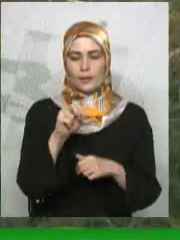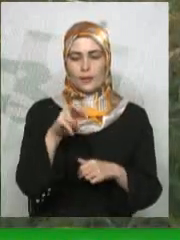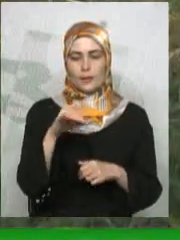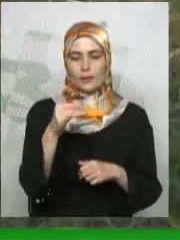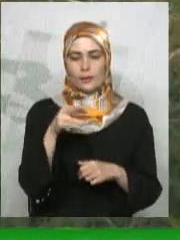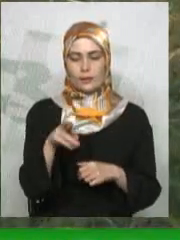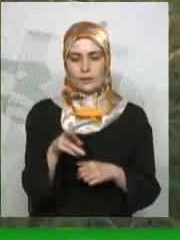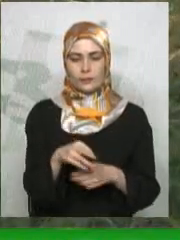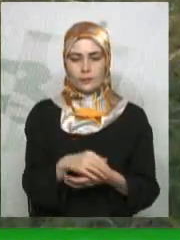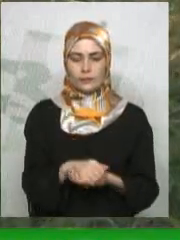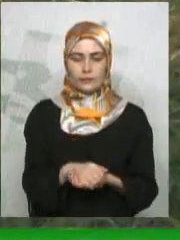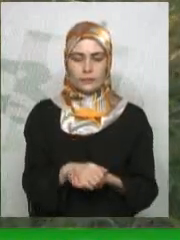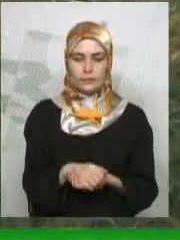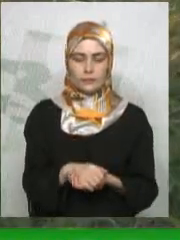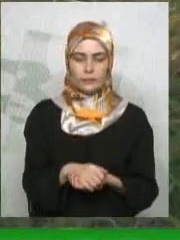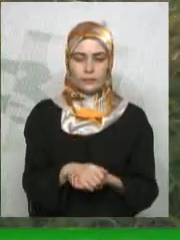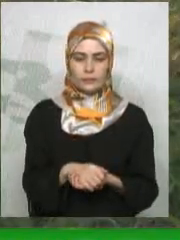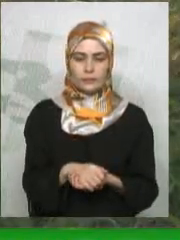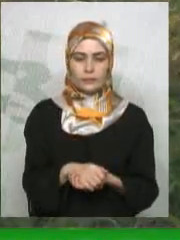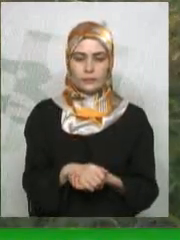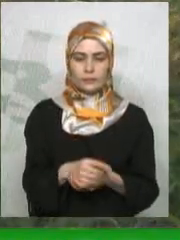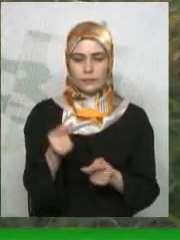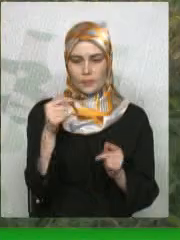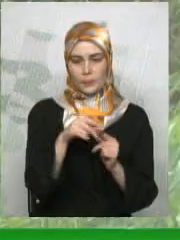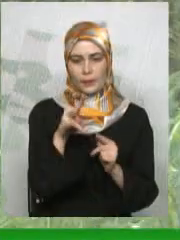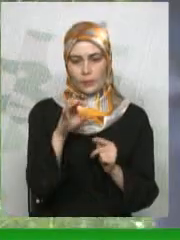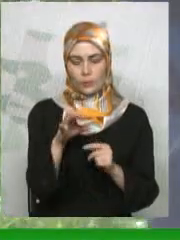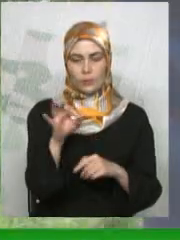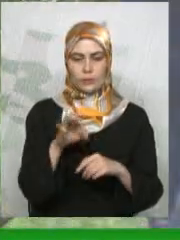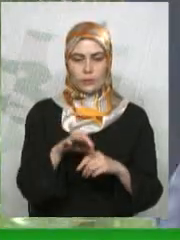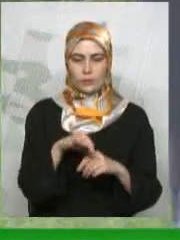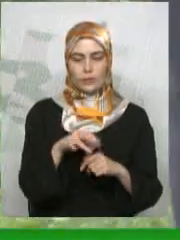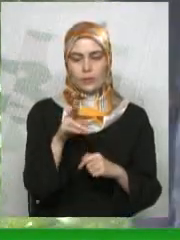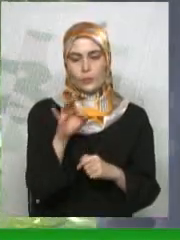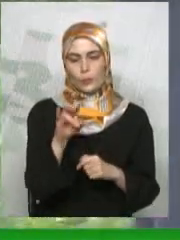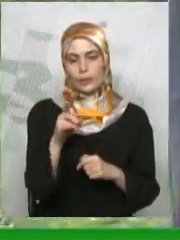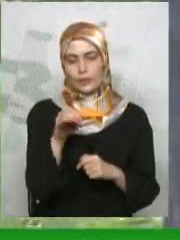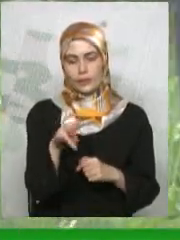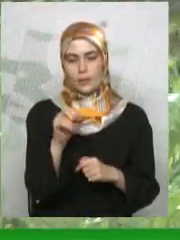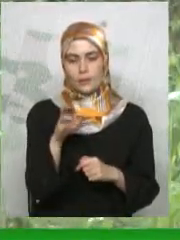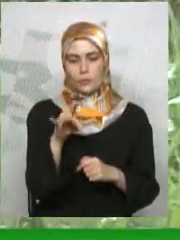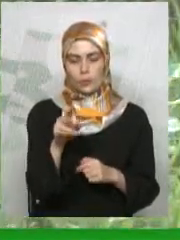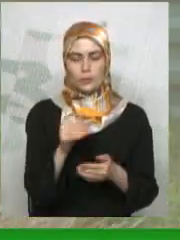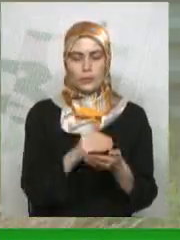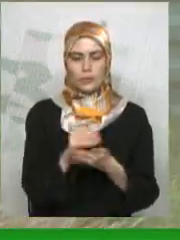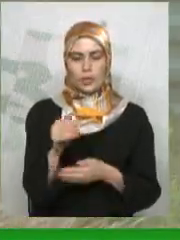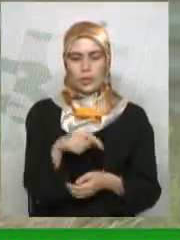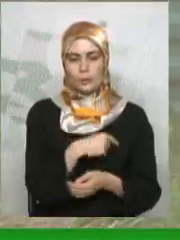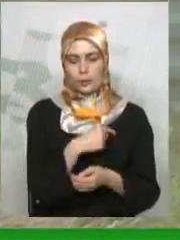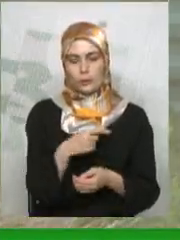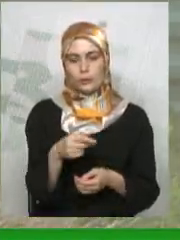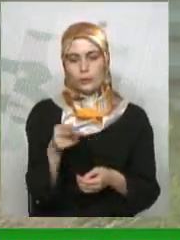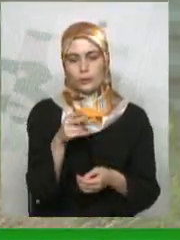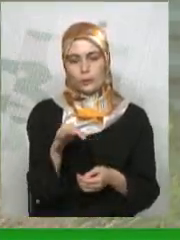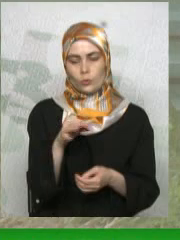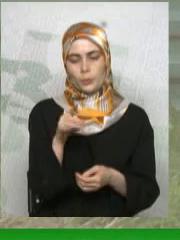растения, попадая на слизистую оболочку носа, вызывает тяжелейшие бронхиты, конъюнктивит, насморк, повышение температуры вплоть до